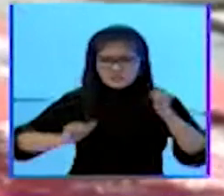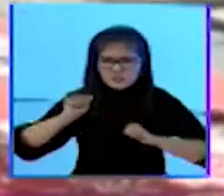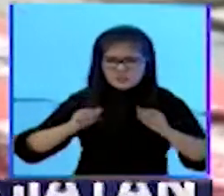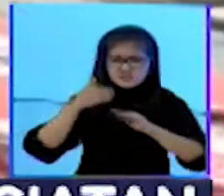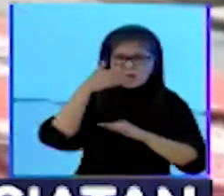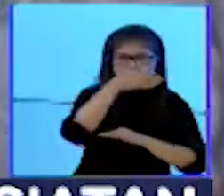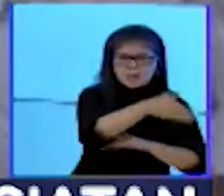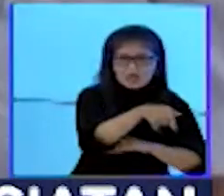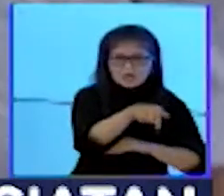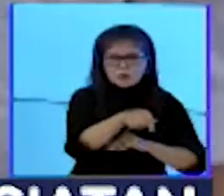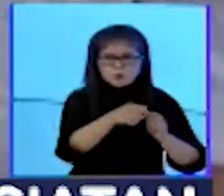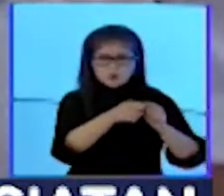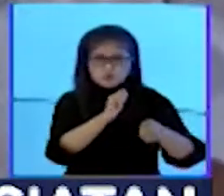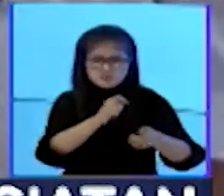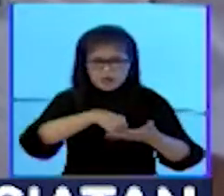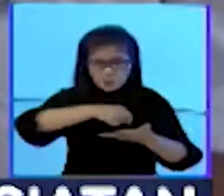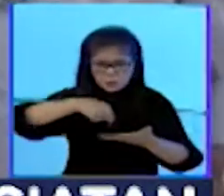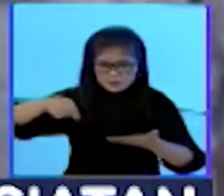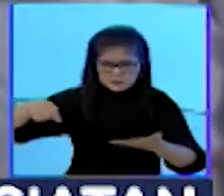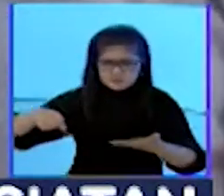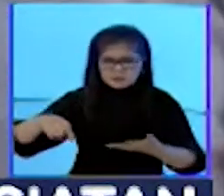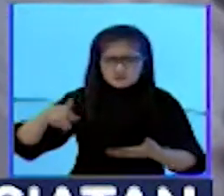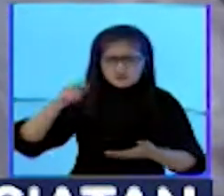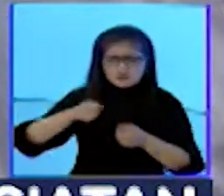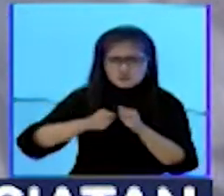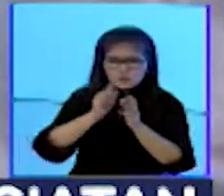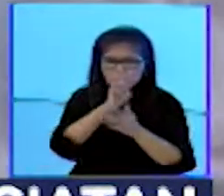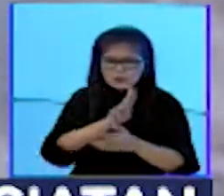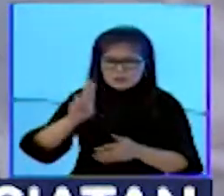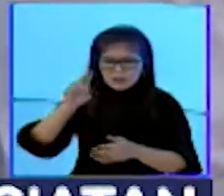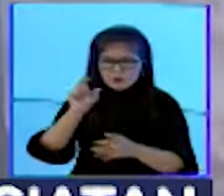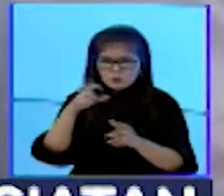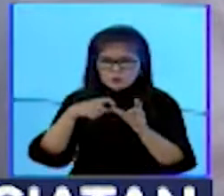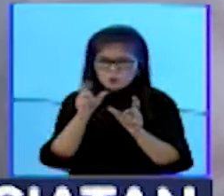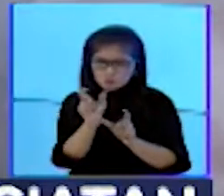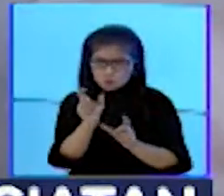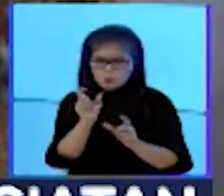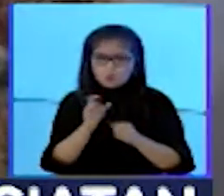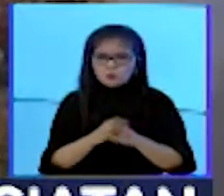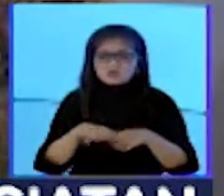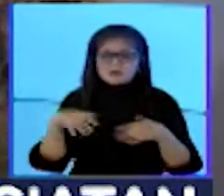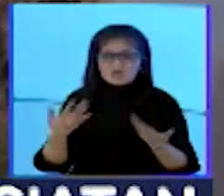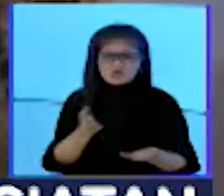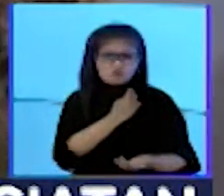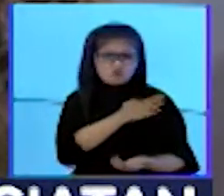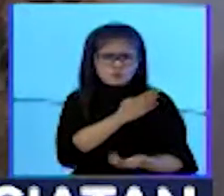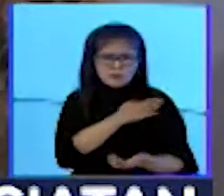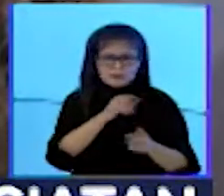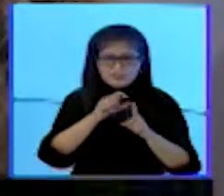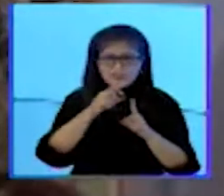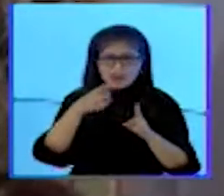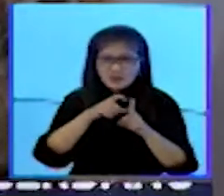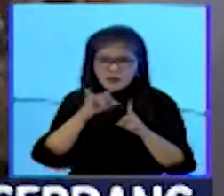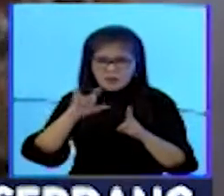tulis berbasis komputer di kampus USU. 3 hari sebelumnya Rektor USU bersama Bupati Deli Serdang Asari Tambunan juga